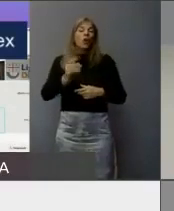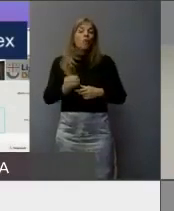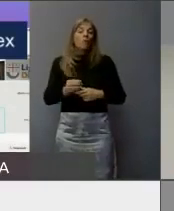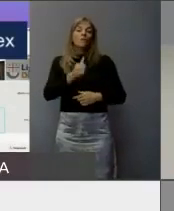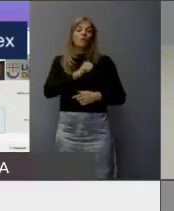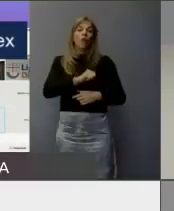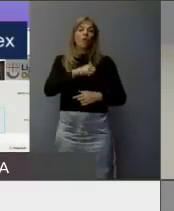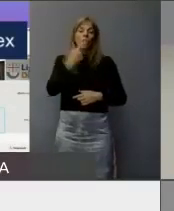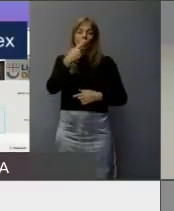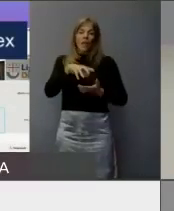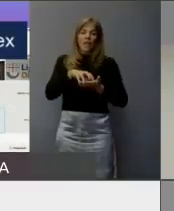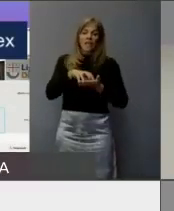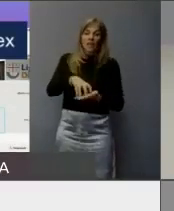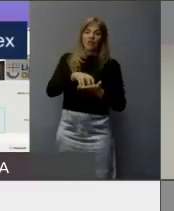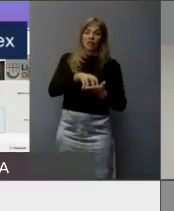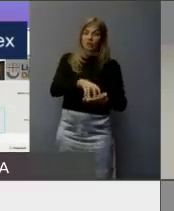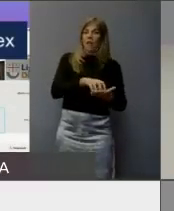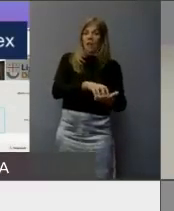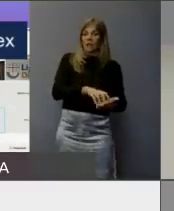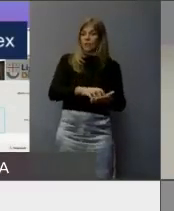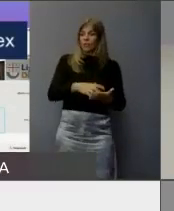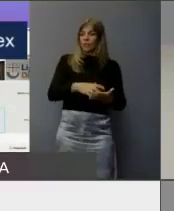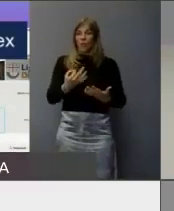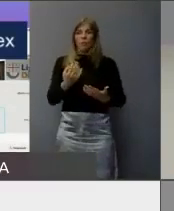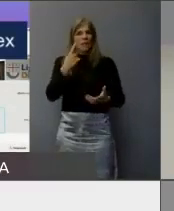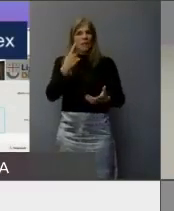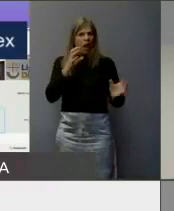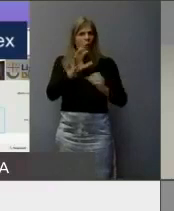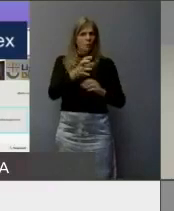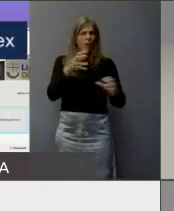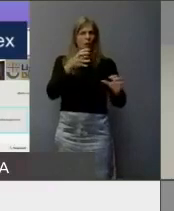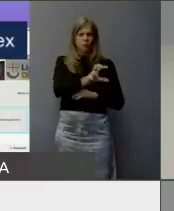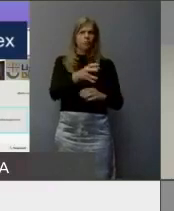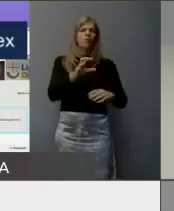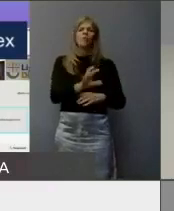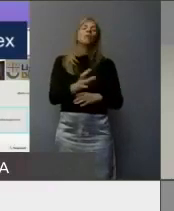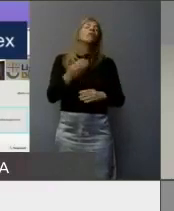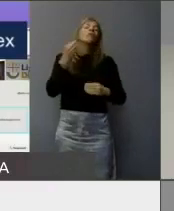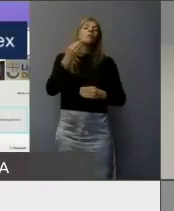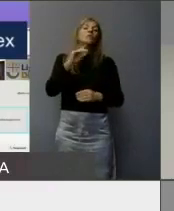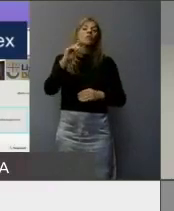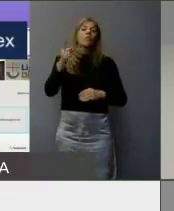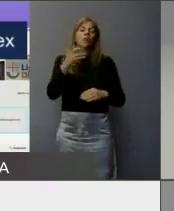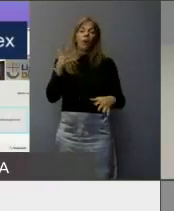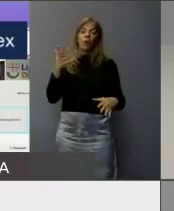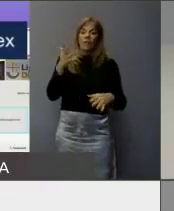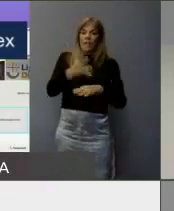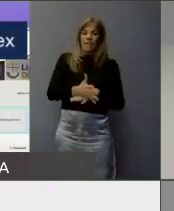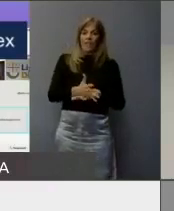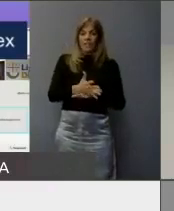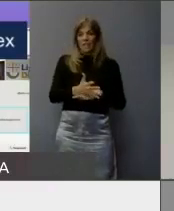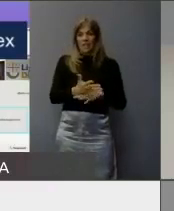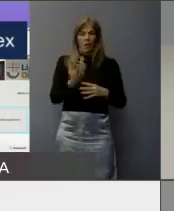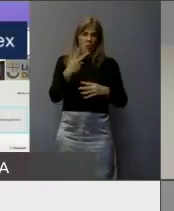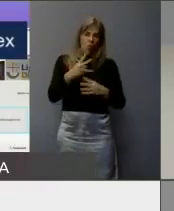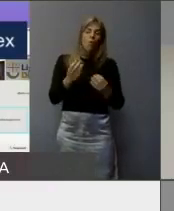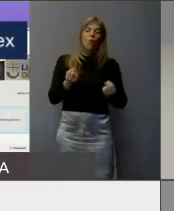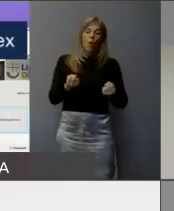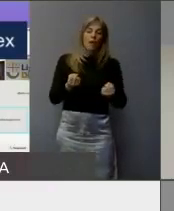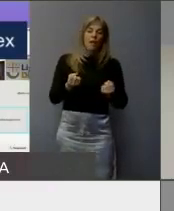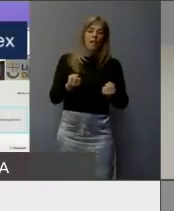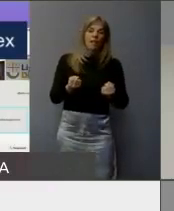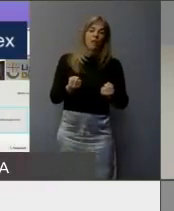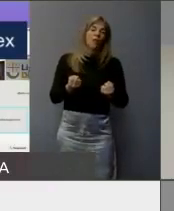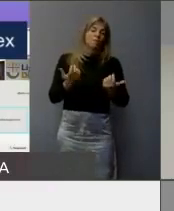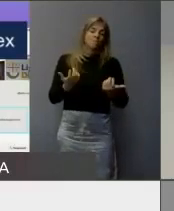male in quella via ma decida di intervenire in modo un pochettino più rispetto alla risposta così oggi che ripeto è la stessa